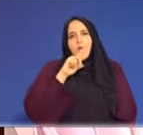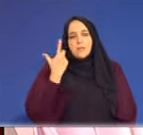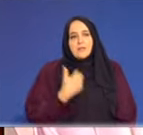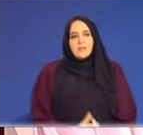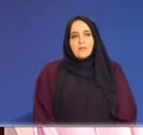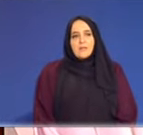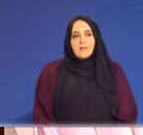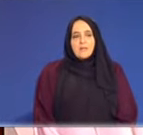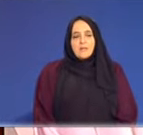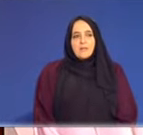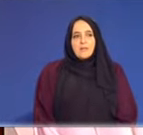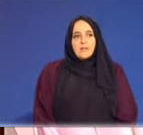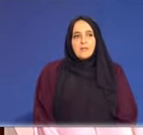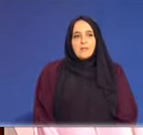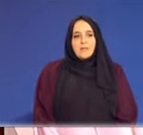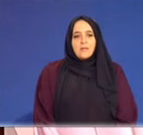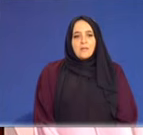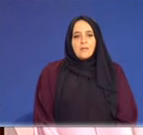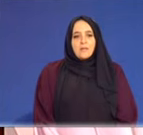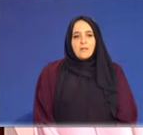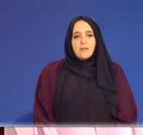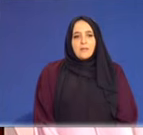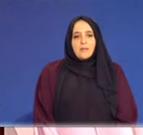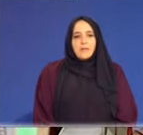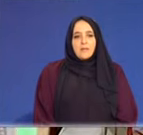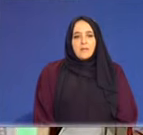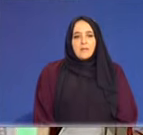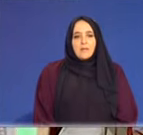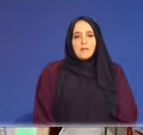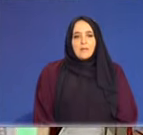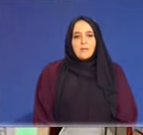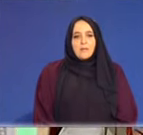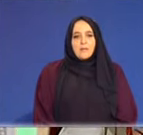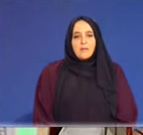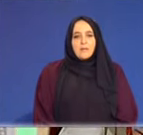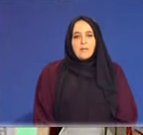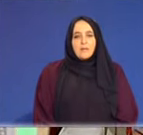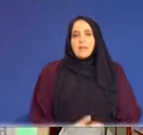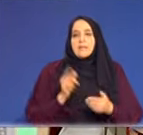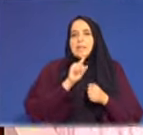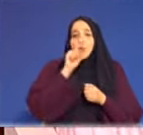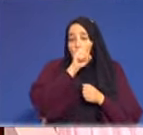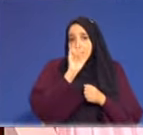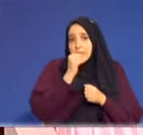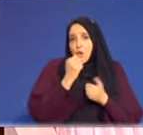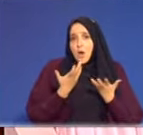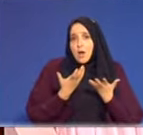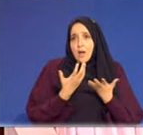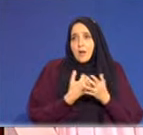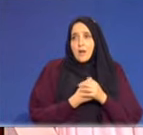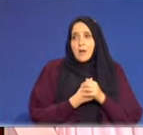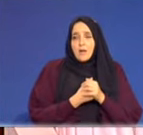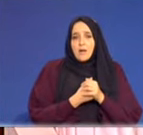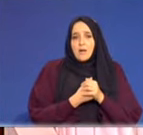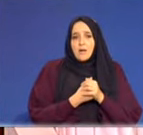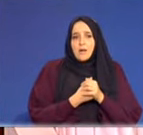قصدت نفسها. احنا المشكل تاعنا مع زوجته تمكي او تتزوج. لا انت هذا اللي مات